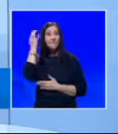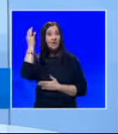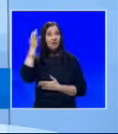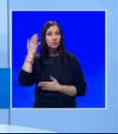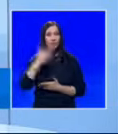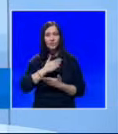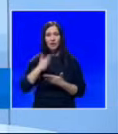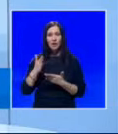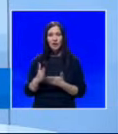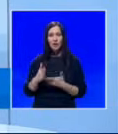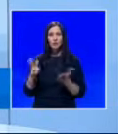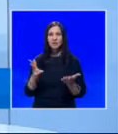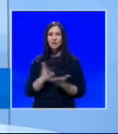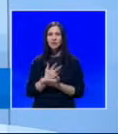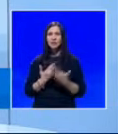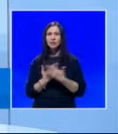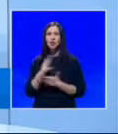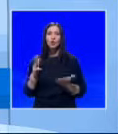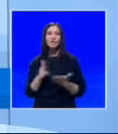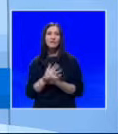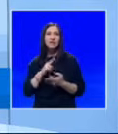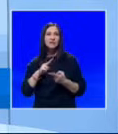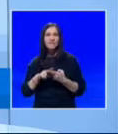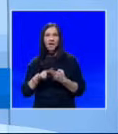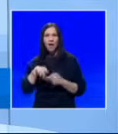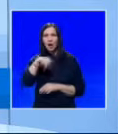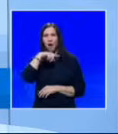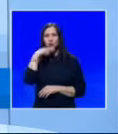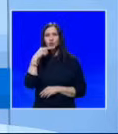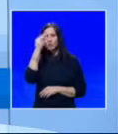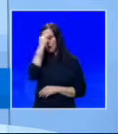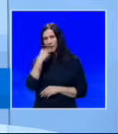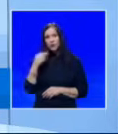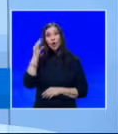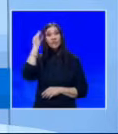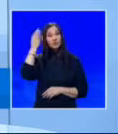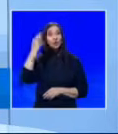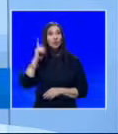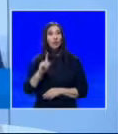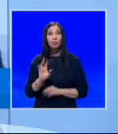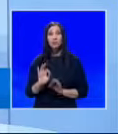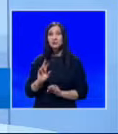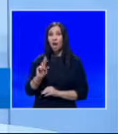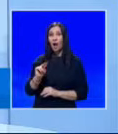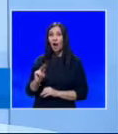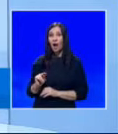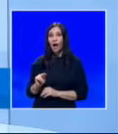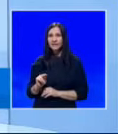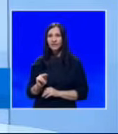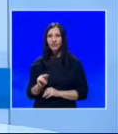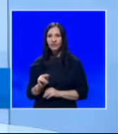от края на 18-ти и началото на 19-ти век. Руската религиозна философия, която наистина казва